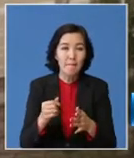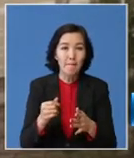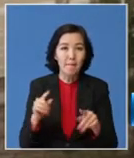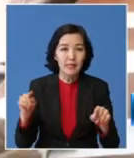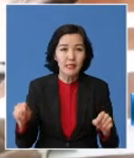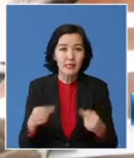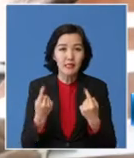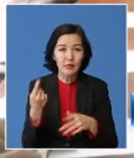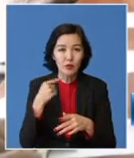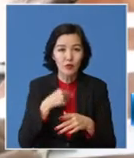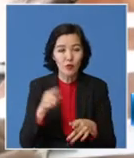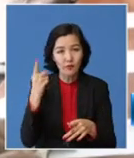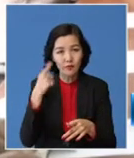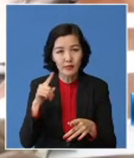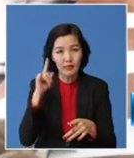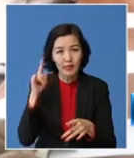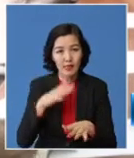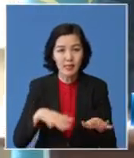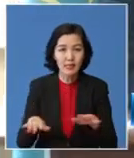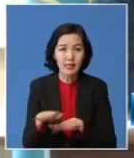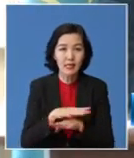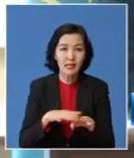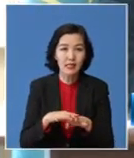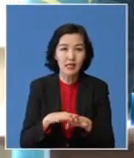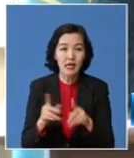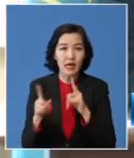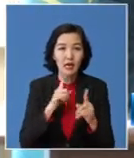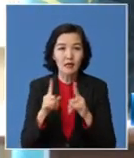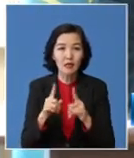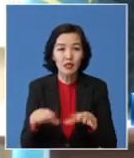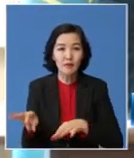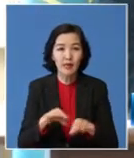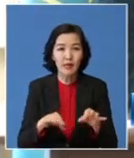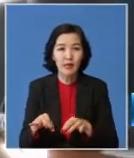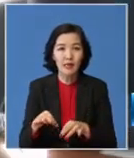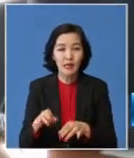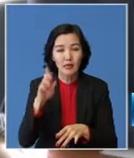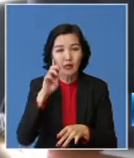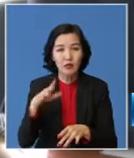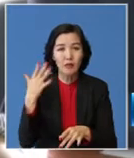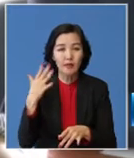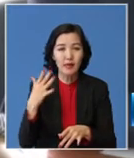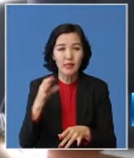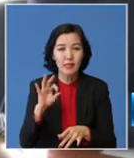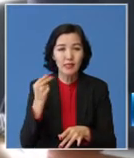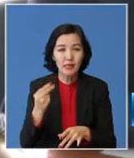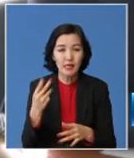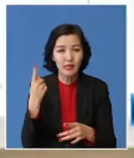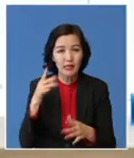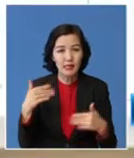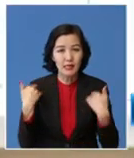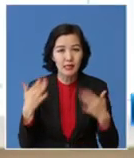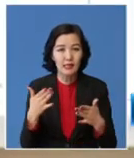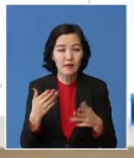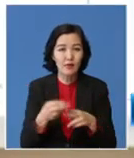казахстанцев, считают нуротановцы. В ходе круглого стола отмечен и проект главы государства «Пять социальных инициатив», в